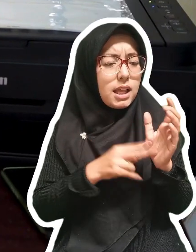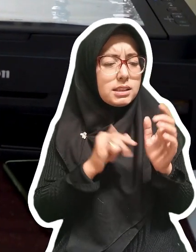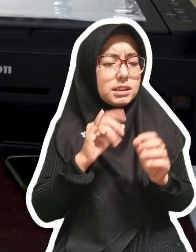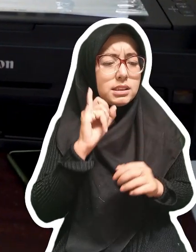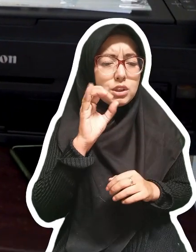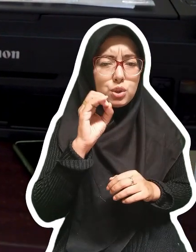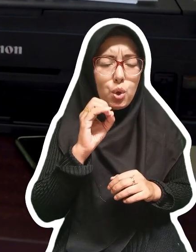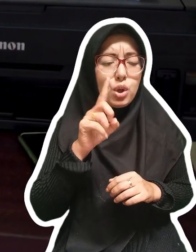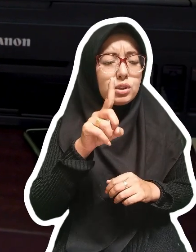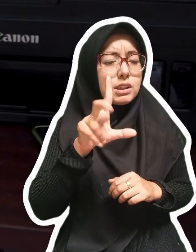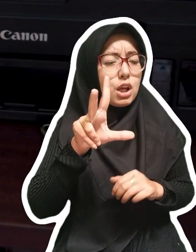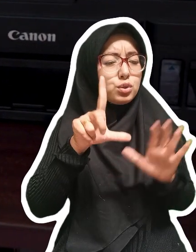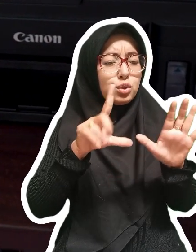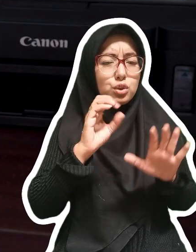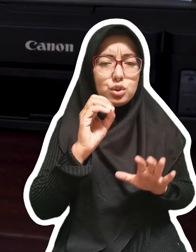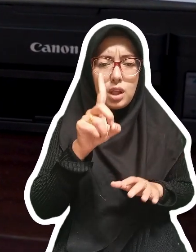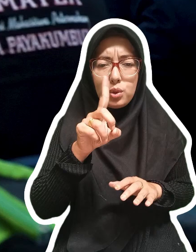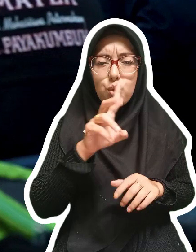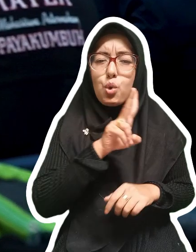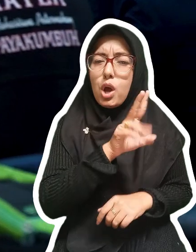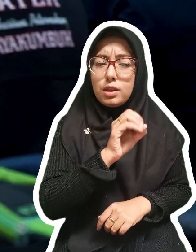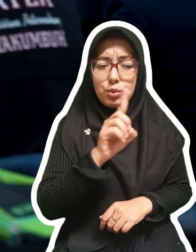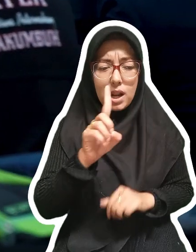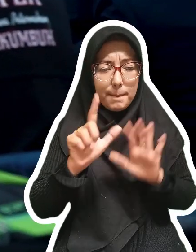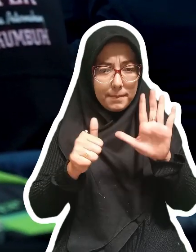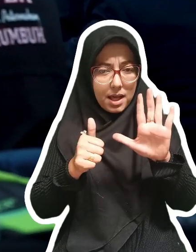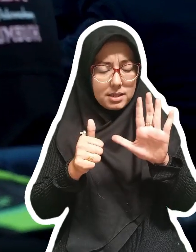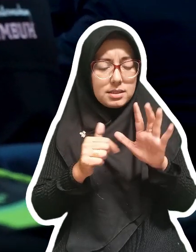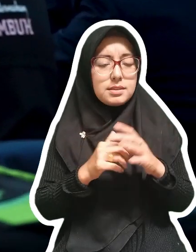Manajemen Organisasi SNI ISO